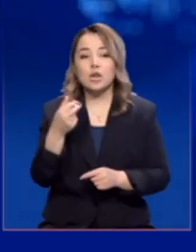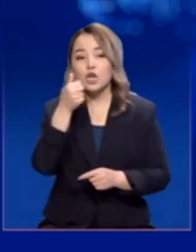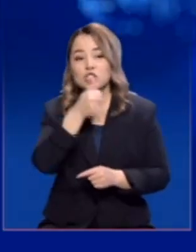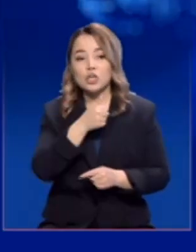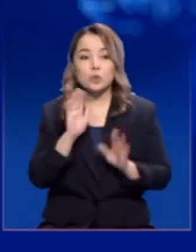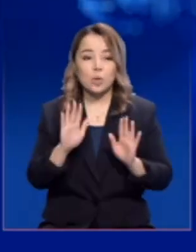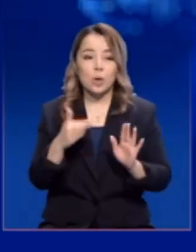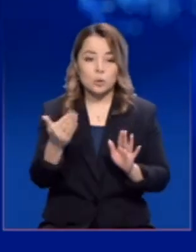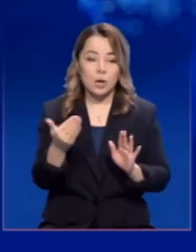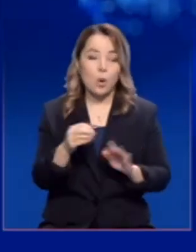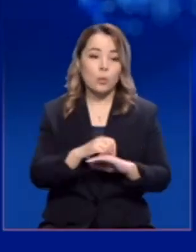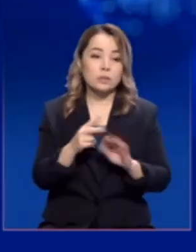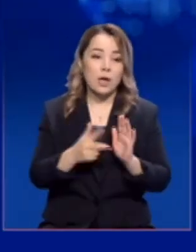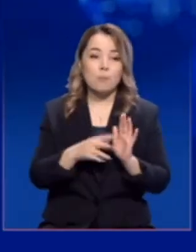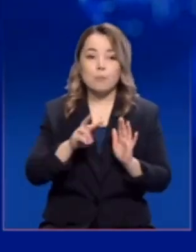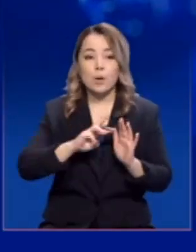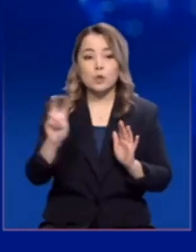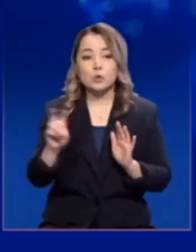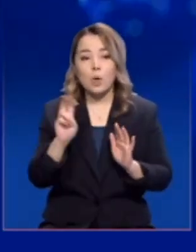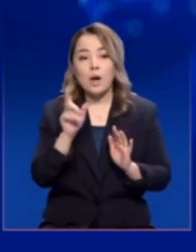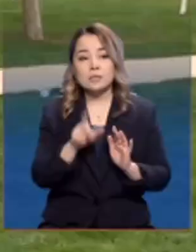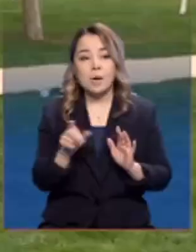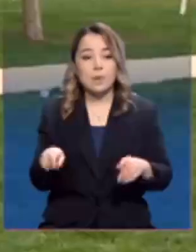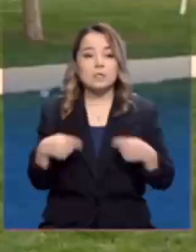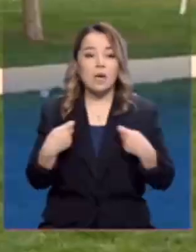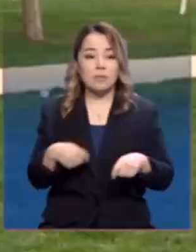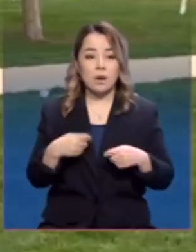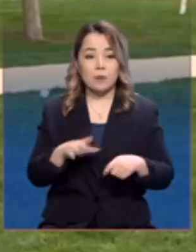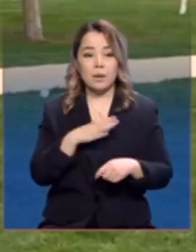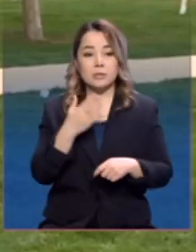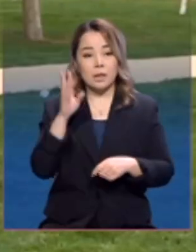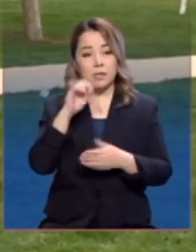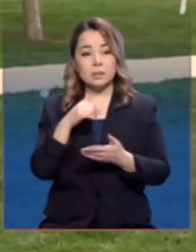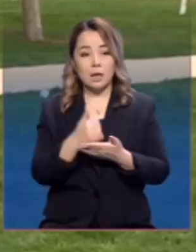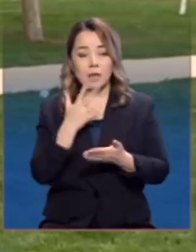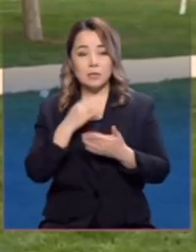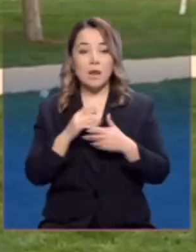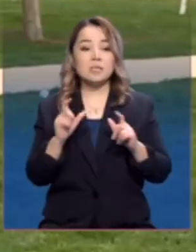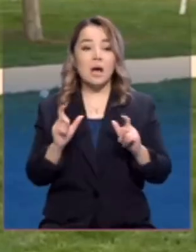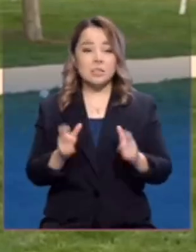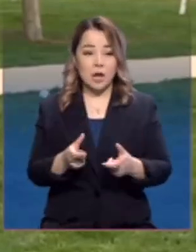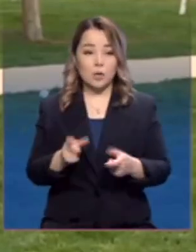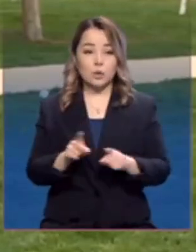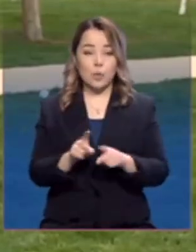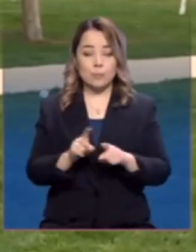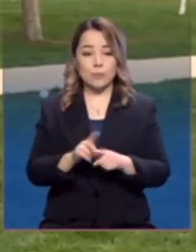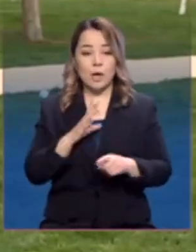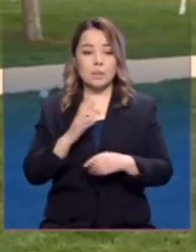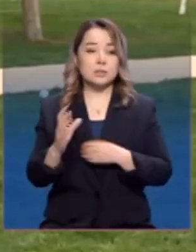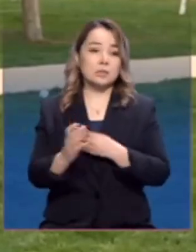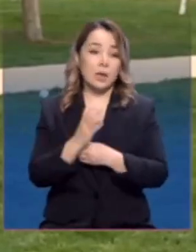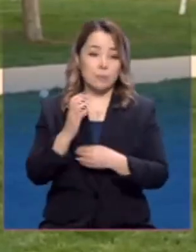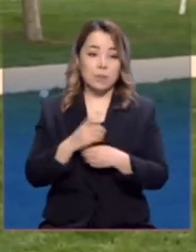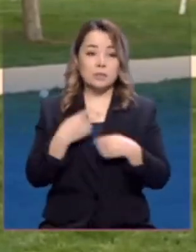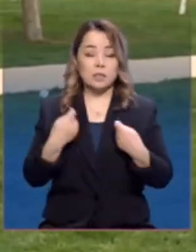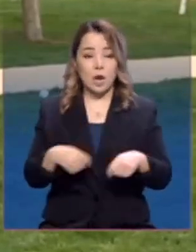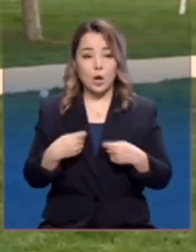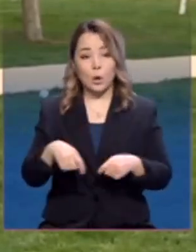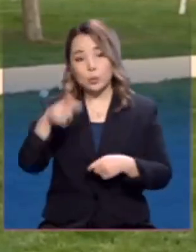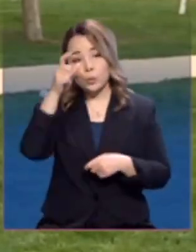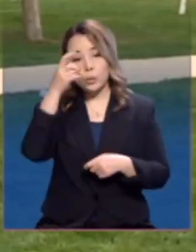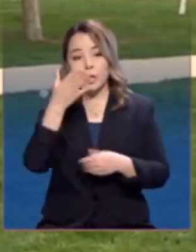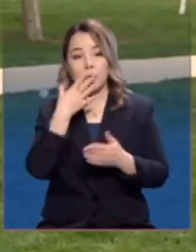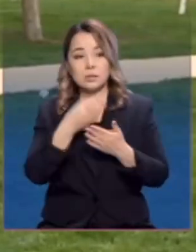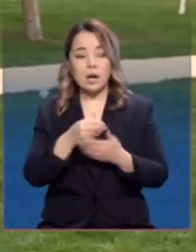қана 18 миллион долларға азаматтық тауарлар сатқан. Ал ел билігі санкция салынған және параллель импорт тауарларына қатысты Түркияның